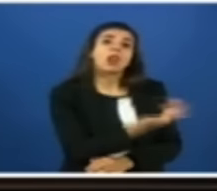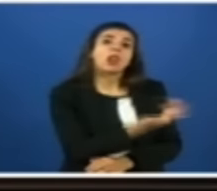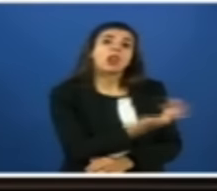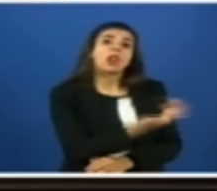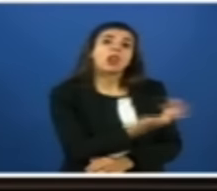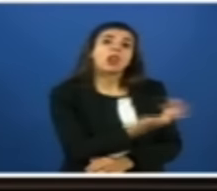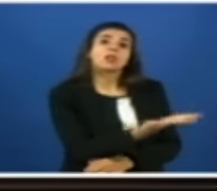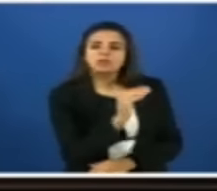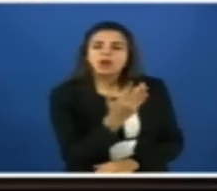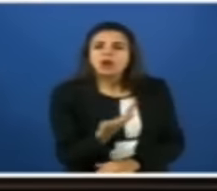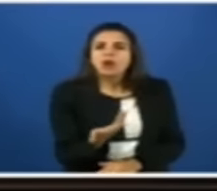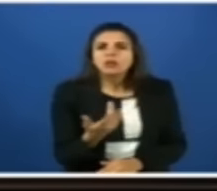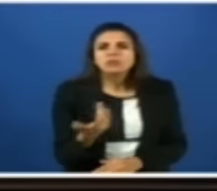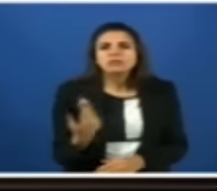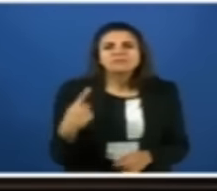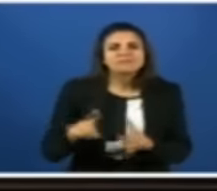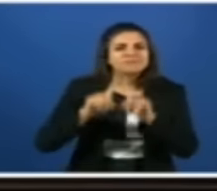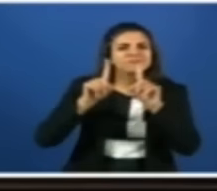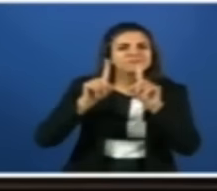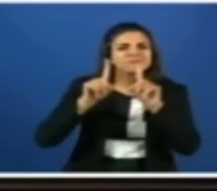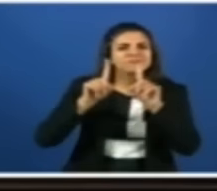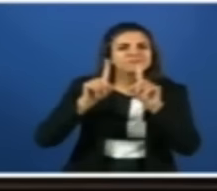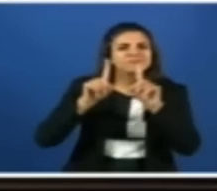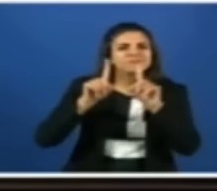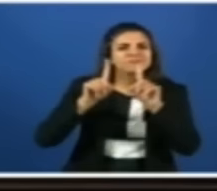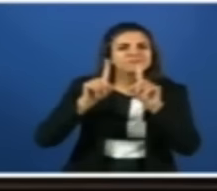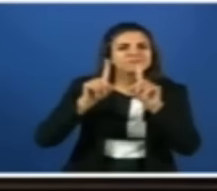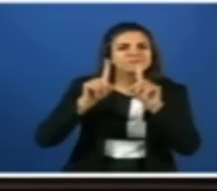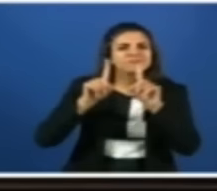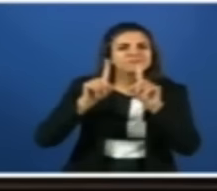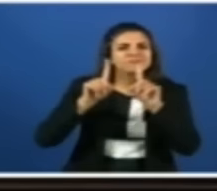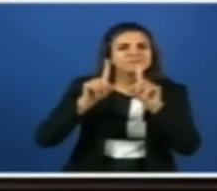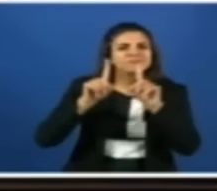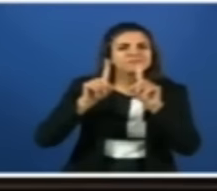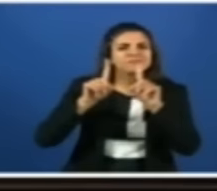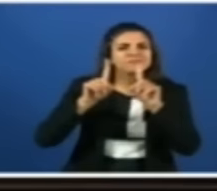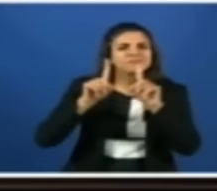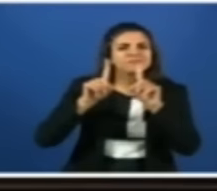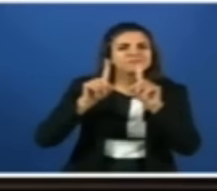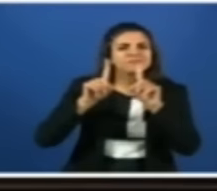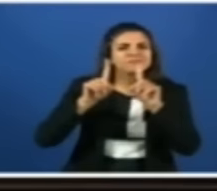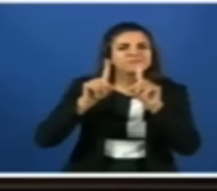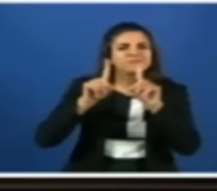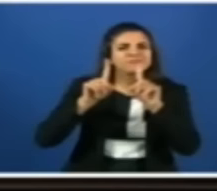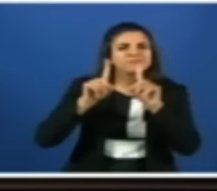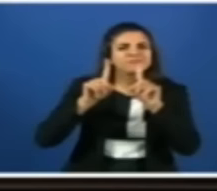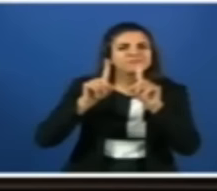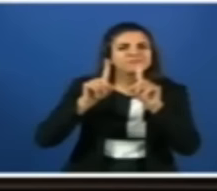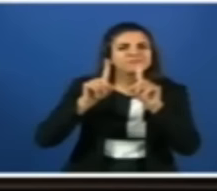tazmin etmek gibi bir hukuki süreç başlattı.